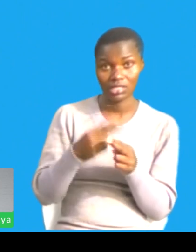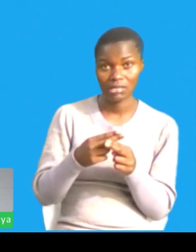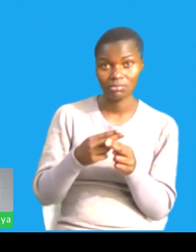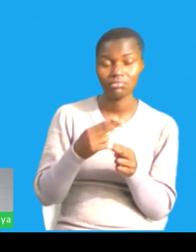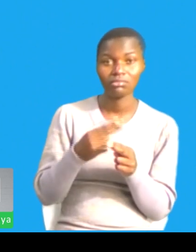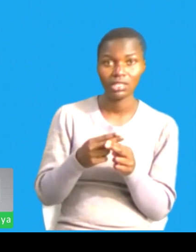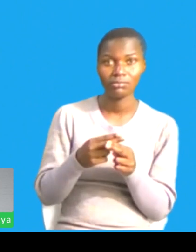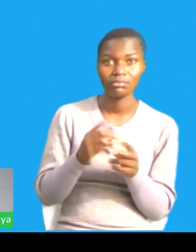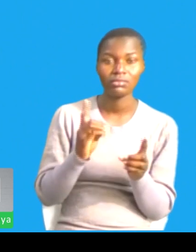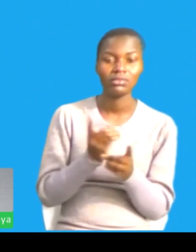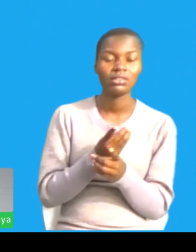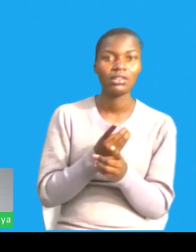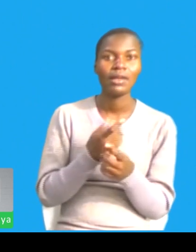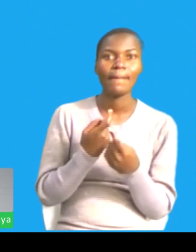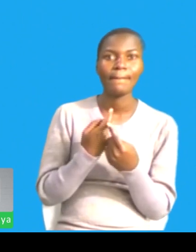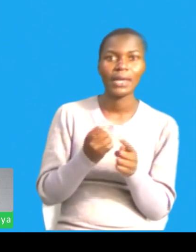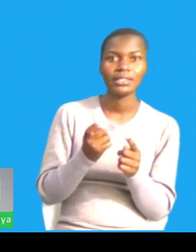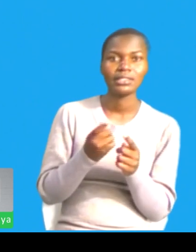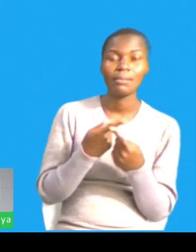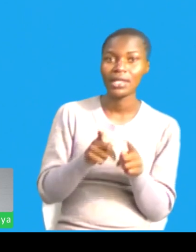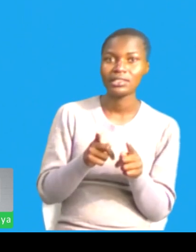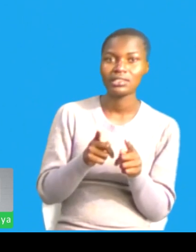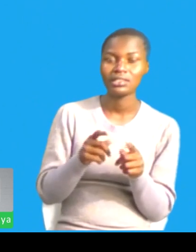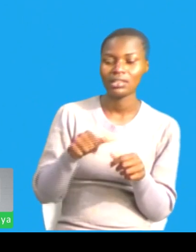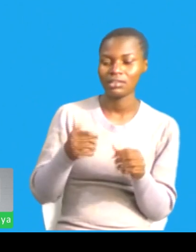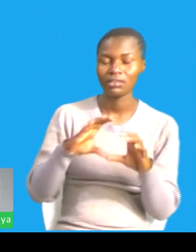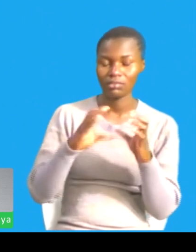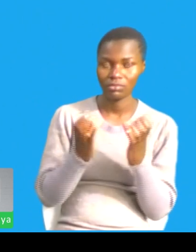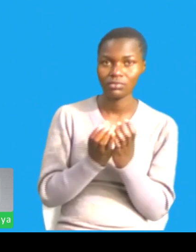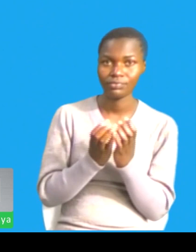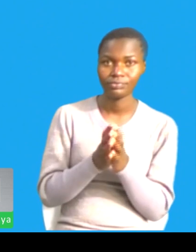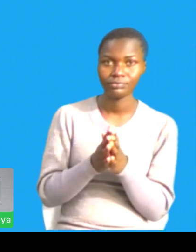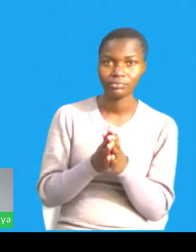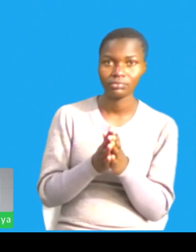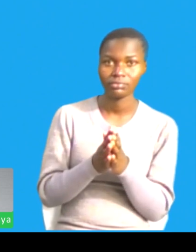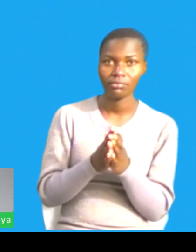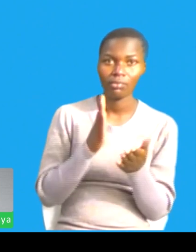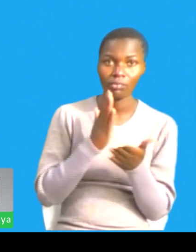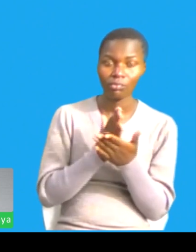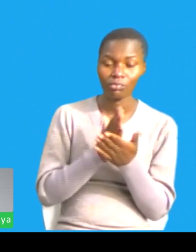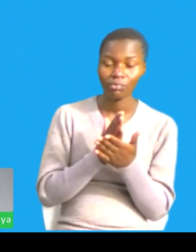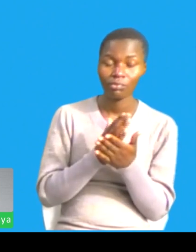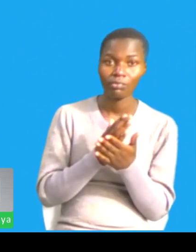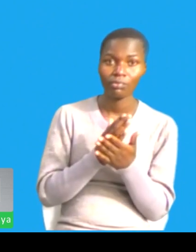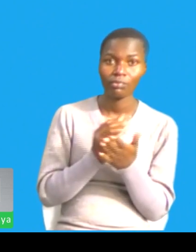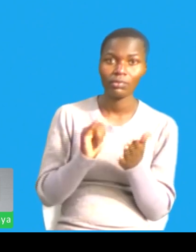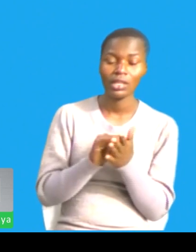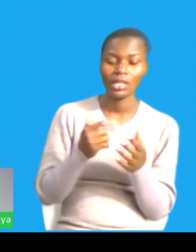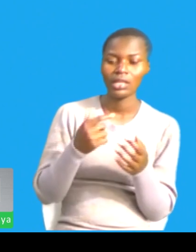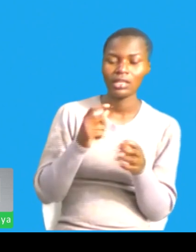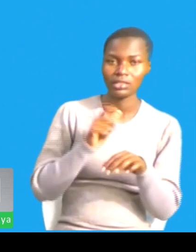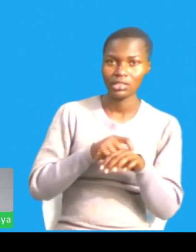kwa community zingine. Juma Kenya hii tuko nao kwa community mingi sana. So kweli ni kwamba ukianza kuangalia mtu unasema ya